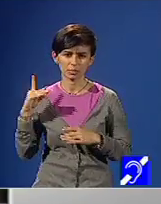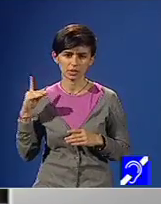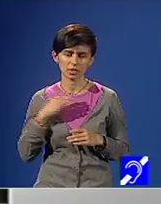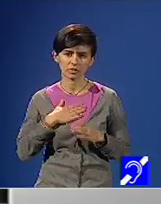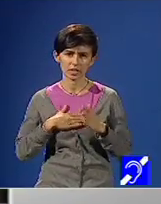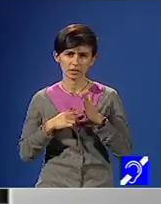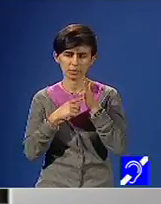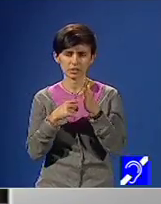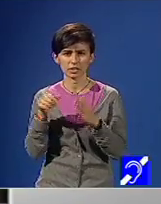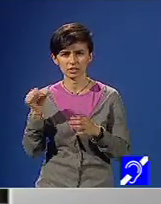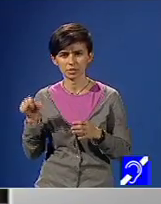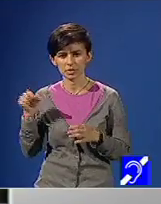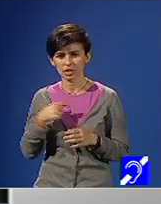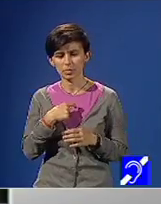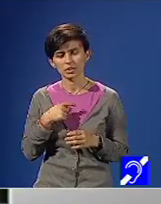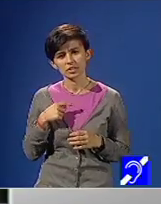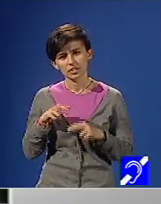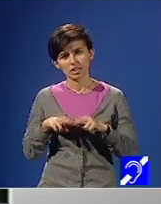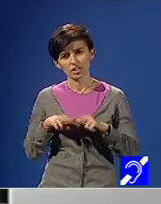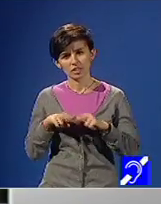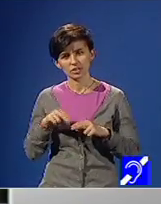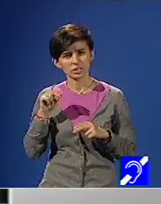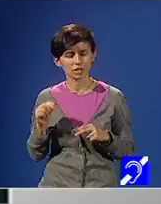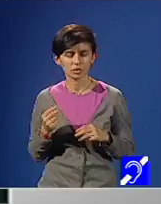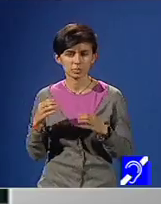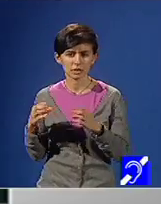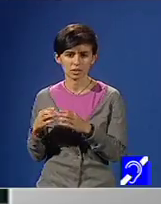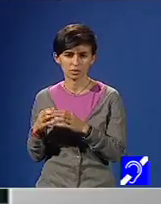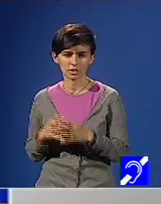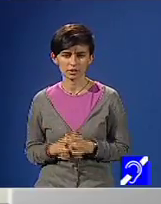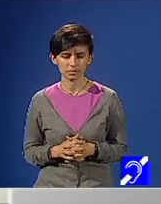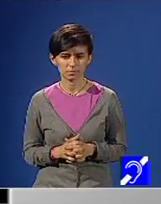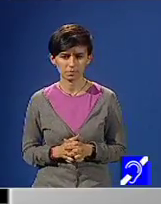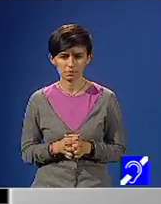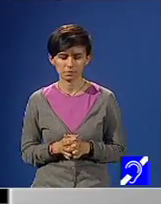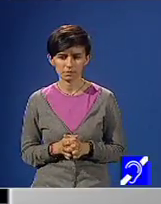să arate că aceste persoane pot fi resurse excelente în comunitate.